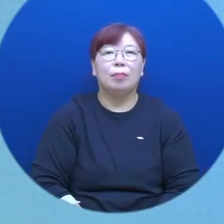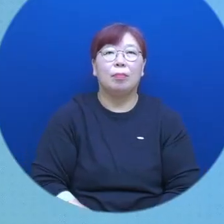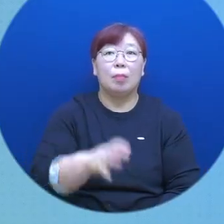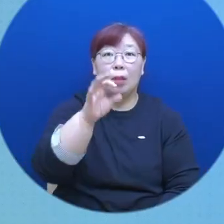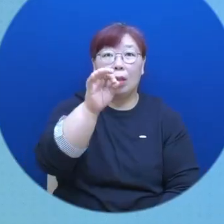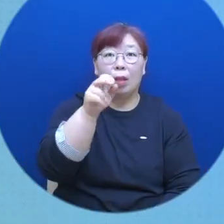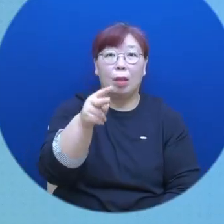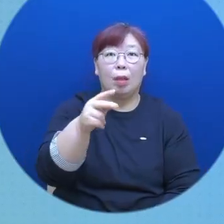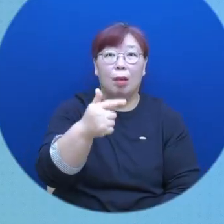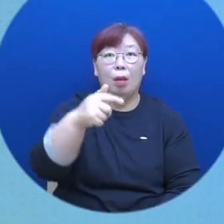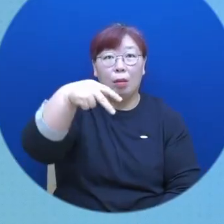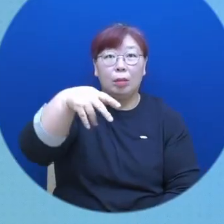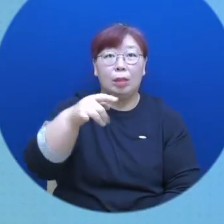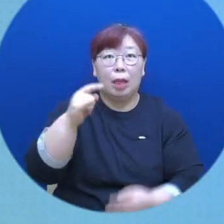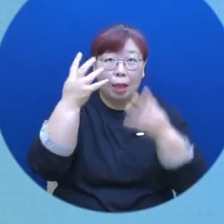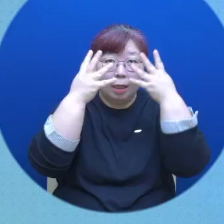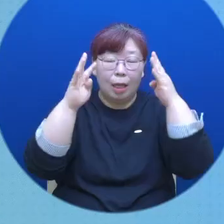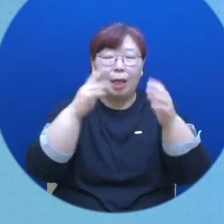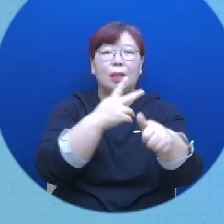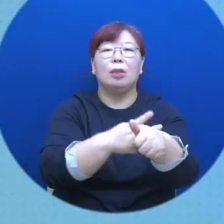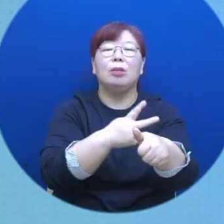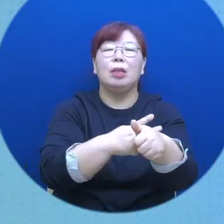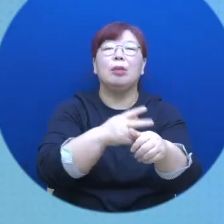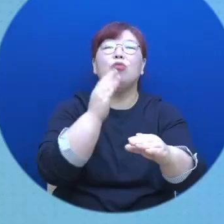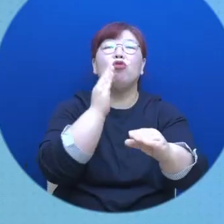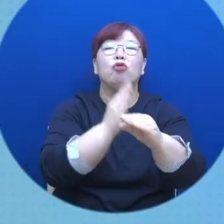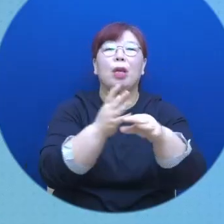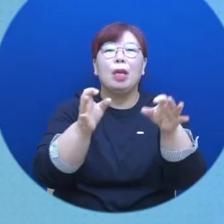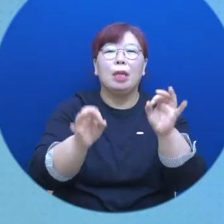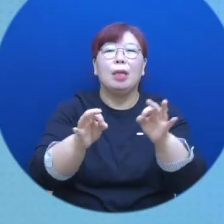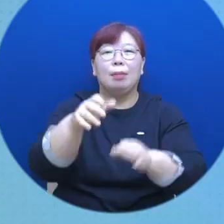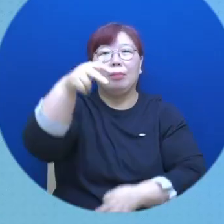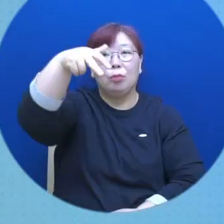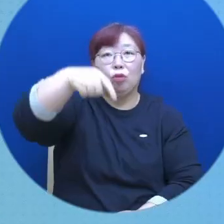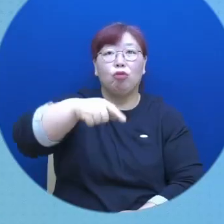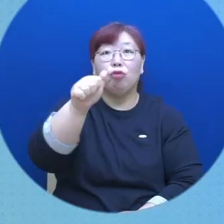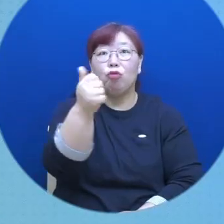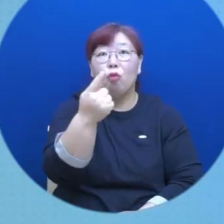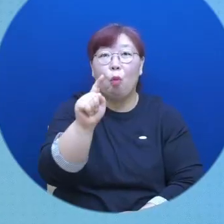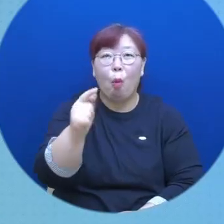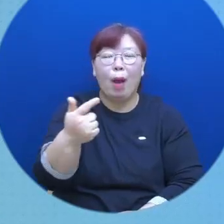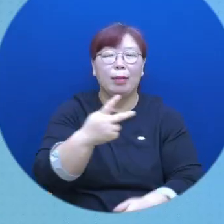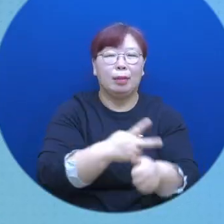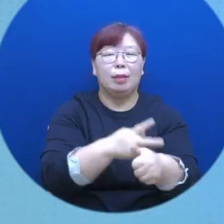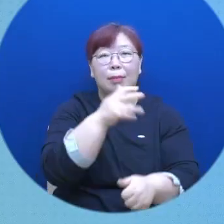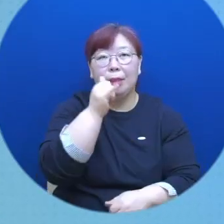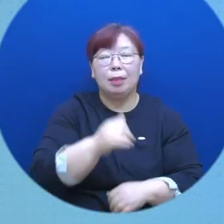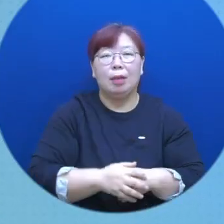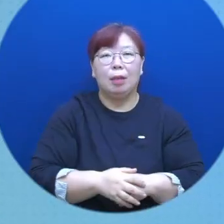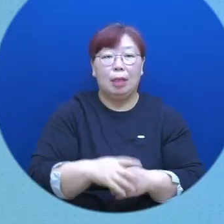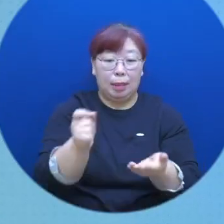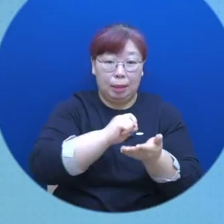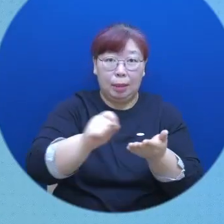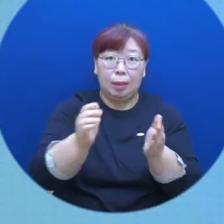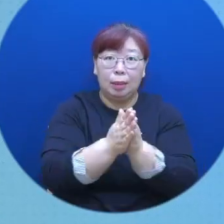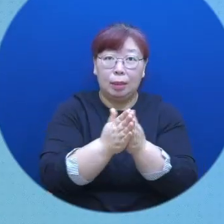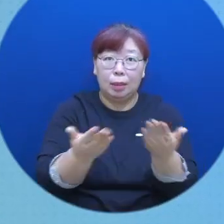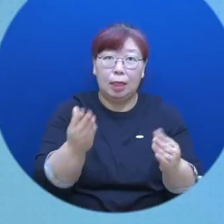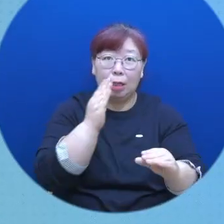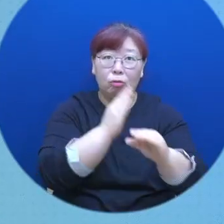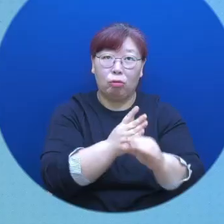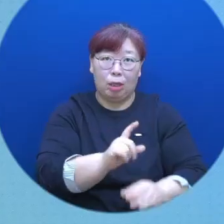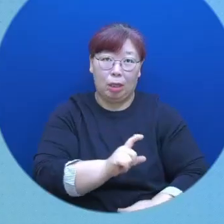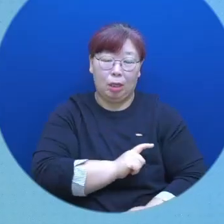연세대학 교수님 가운데 김주환이라는 분이 계십니다. 이분이 쓴 책 가운데 회복